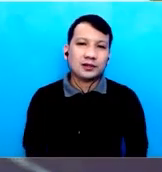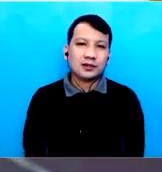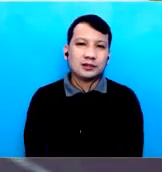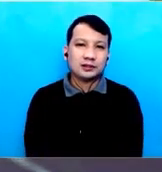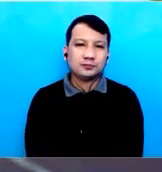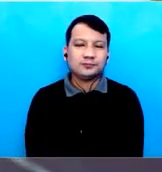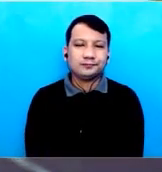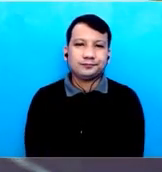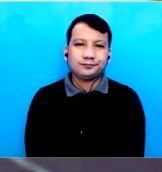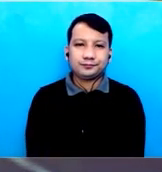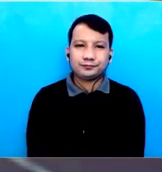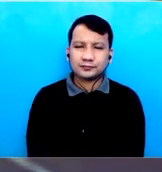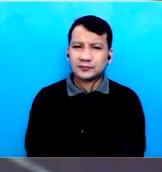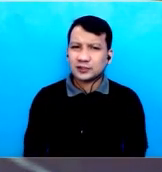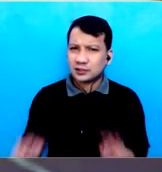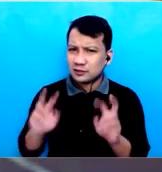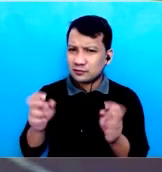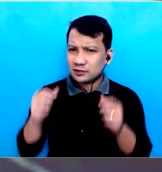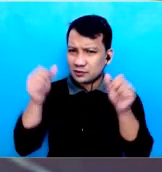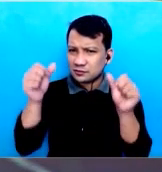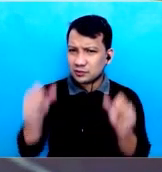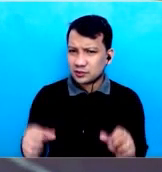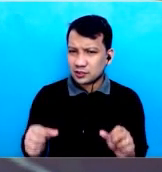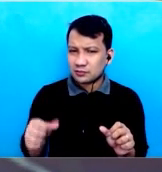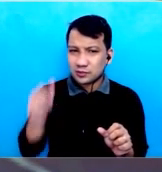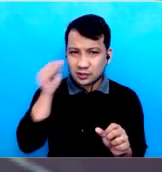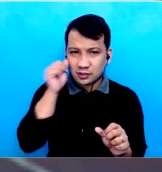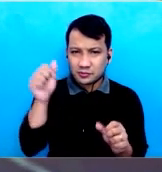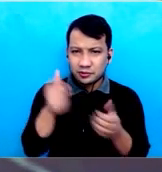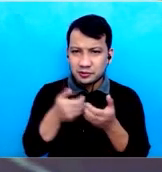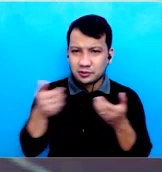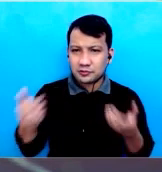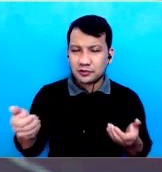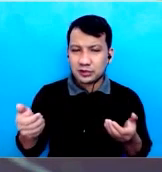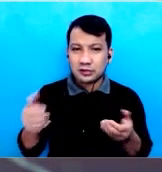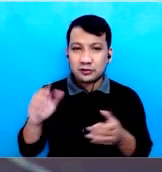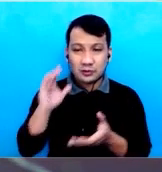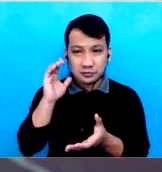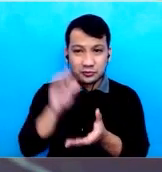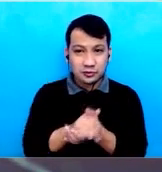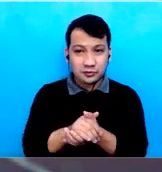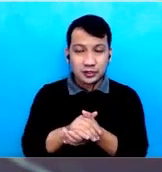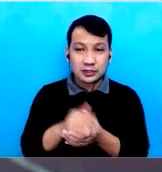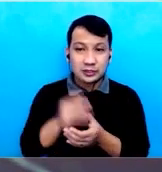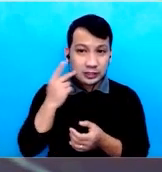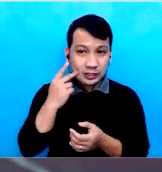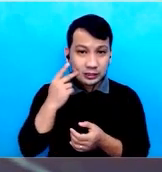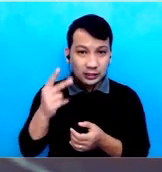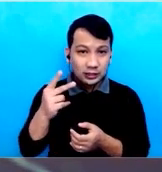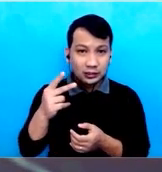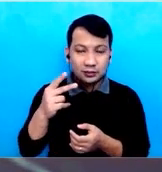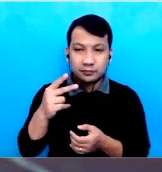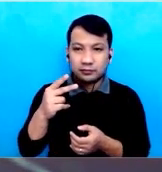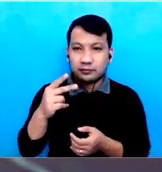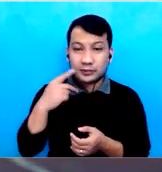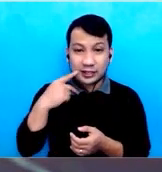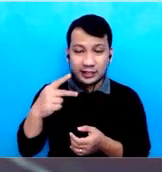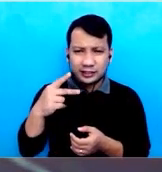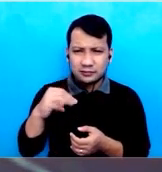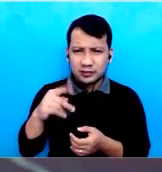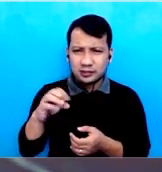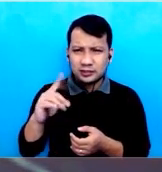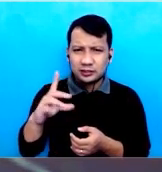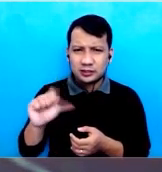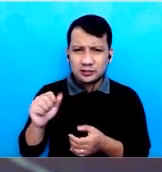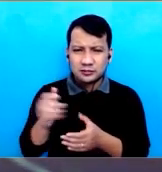Talk of the town ang post ni Alger Abrenica tungkol sa hiwalayan nila ng asawang si Kylie Padilla. Pero marami rin na nakapansin sa mga nag-share sa